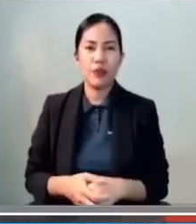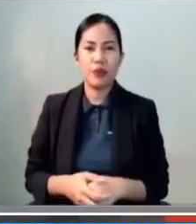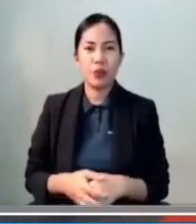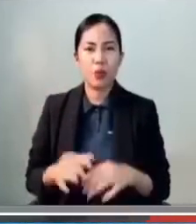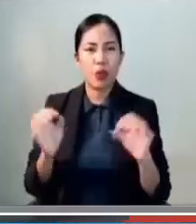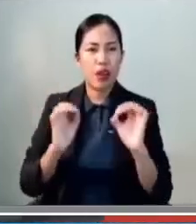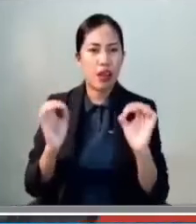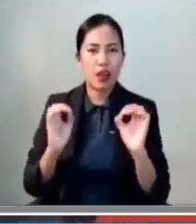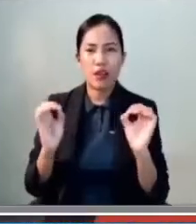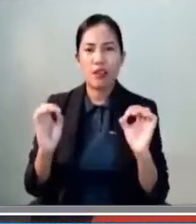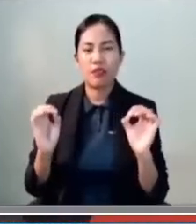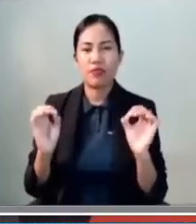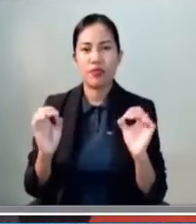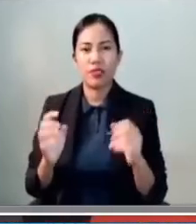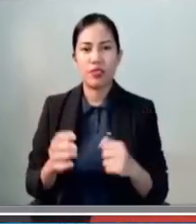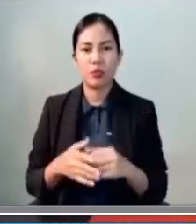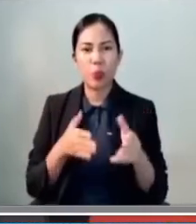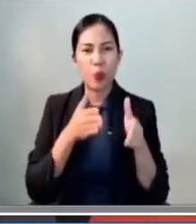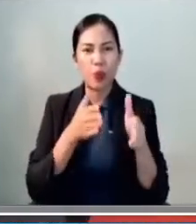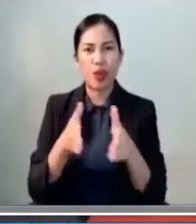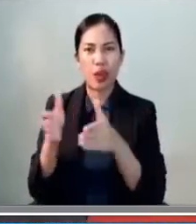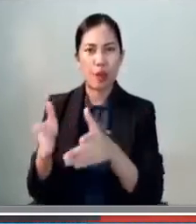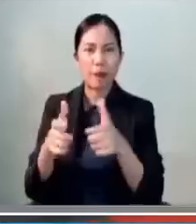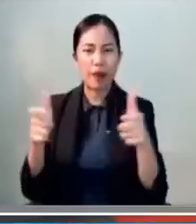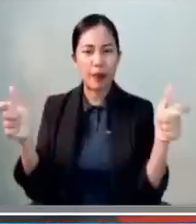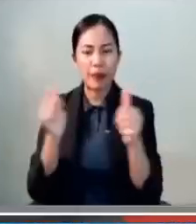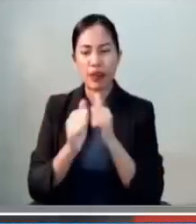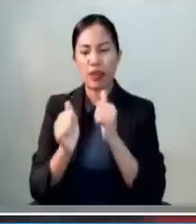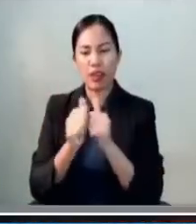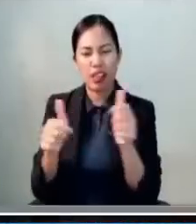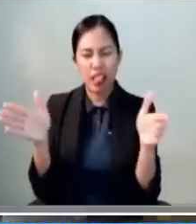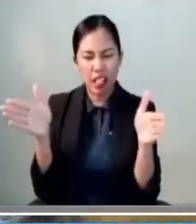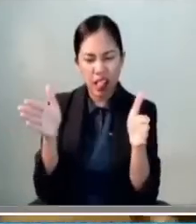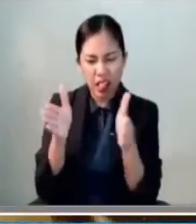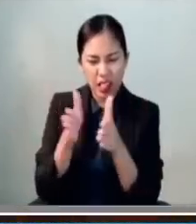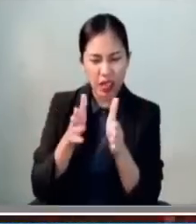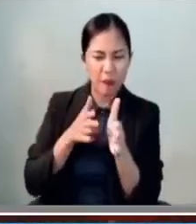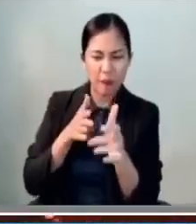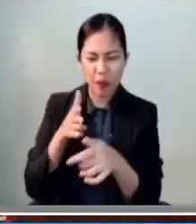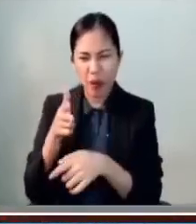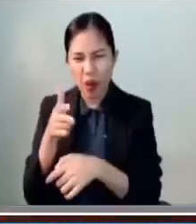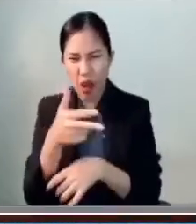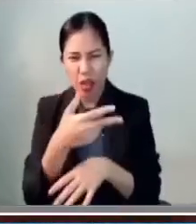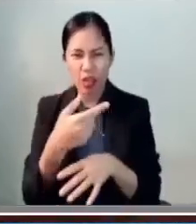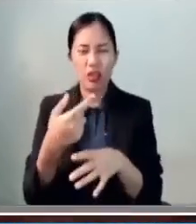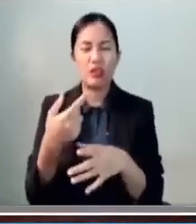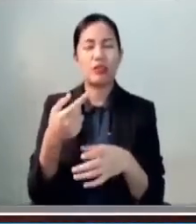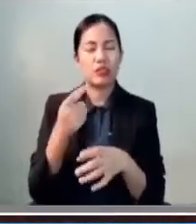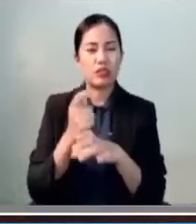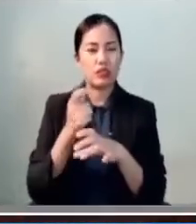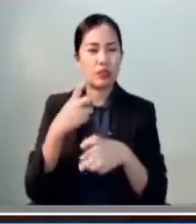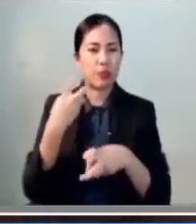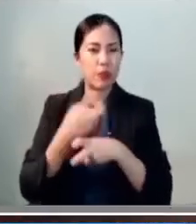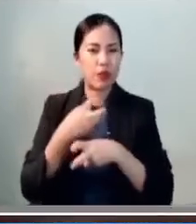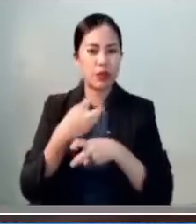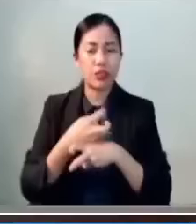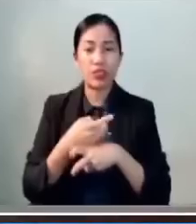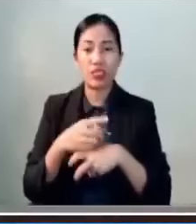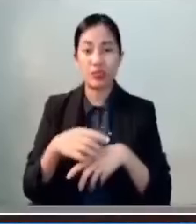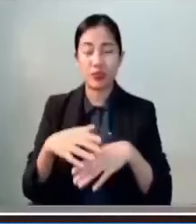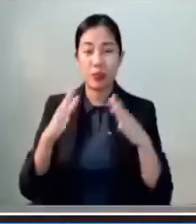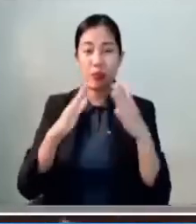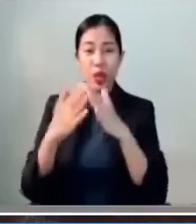Wala pong mga daanan po na malalaki para sa ating mga bumbero at para sa ating mga fire truck. Itong mga pagkagawa po ng mga bahay na ito ay made up of